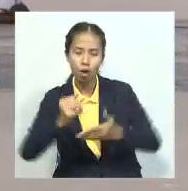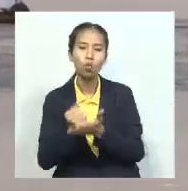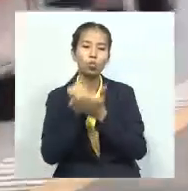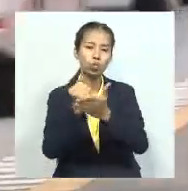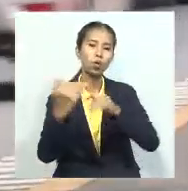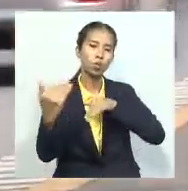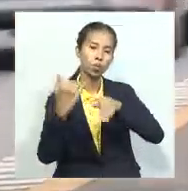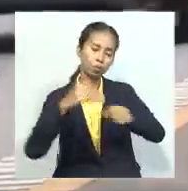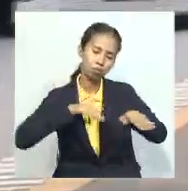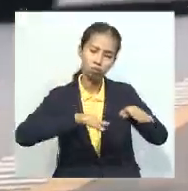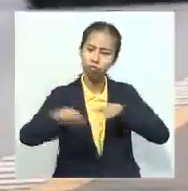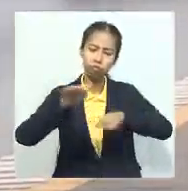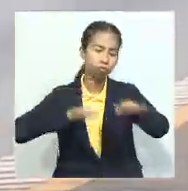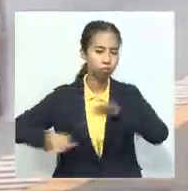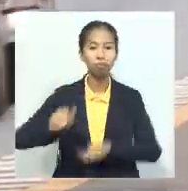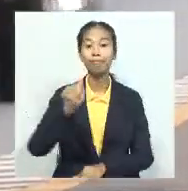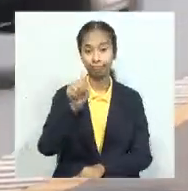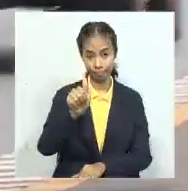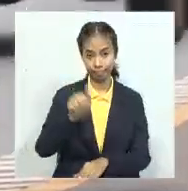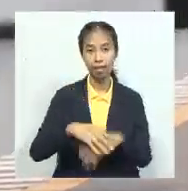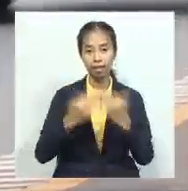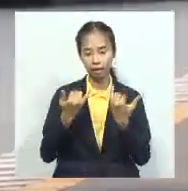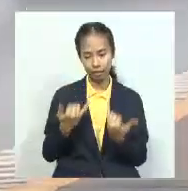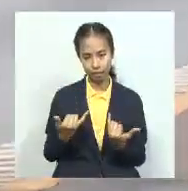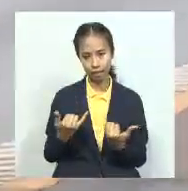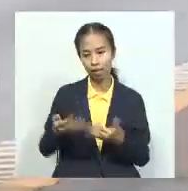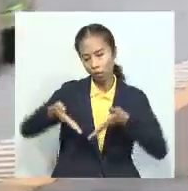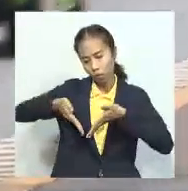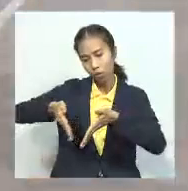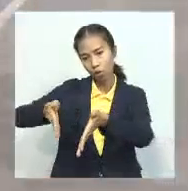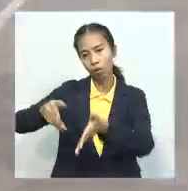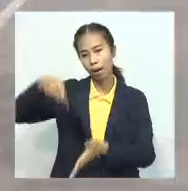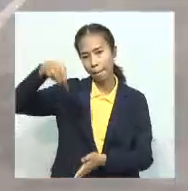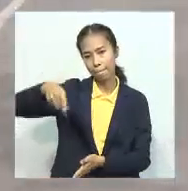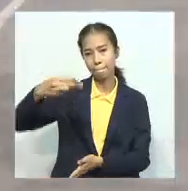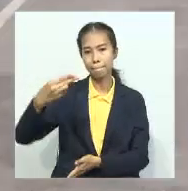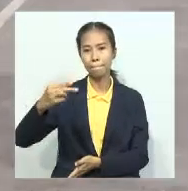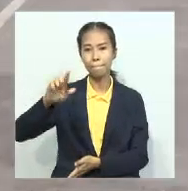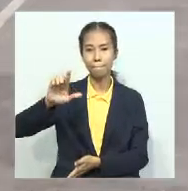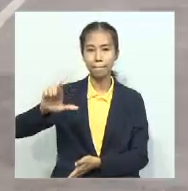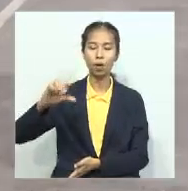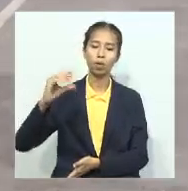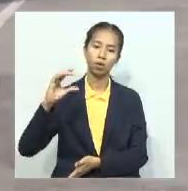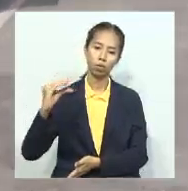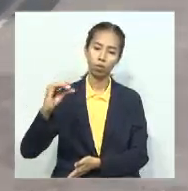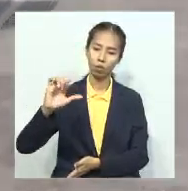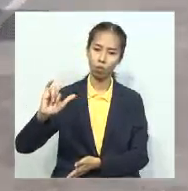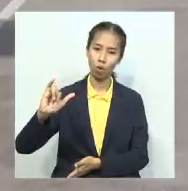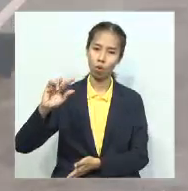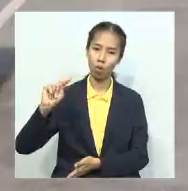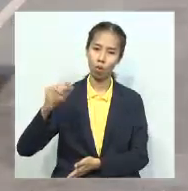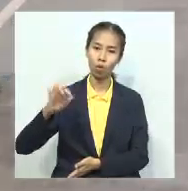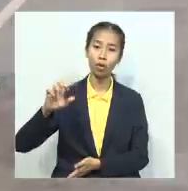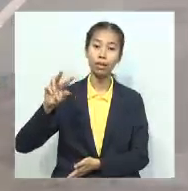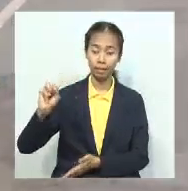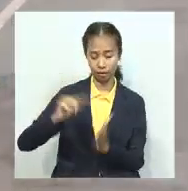รนั้นเคลื่อนตัวได้อย่างต่อเนื่องส่วนสภาพการจราจรที่ถนนพหลโยธินมุ่งหน้าสู่ภาคอีสานพบว่ามีปริมา